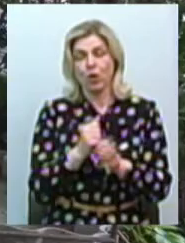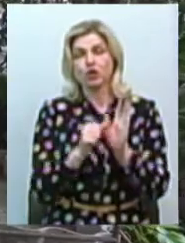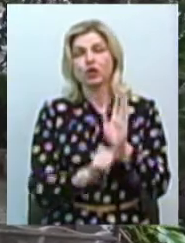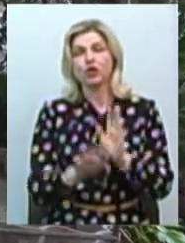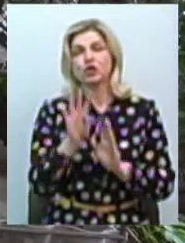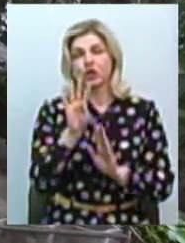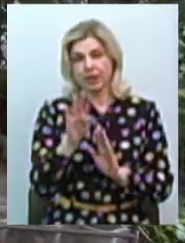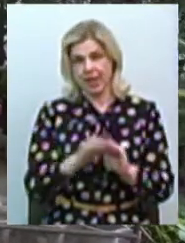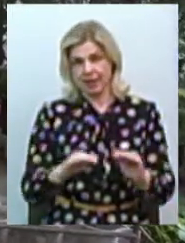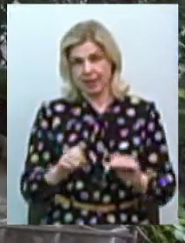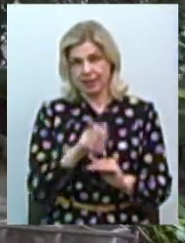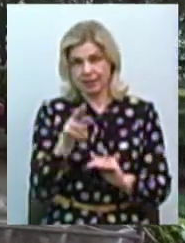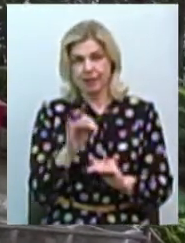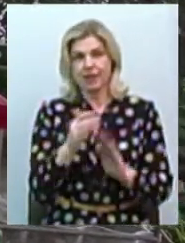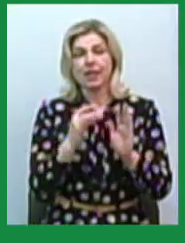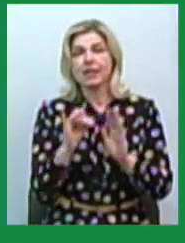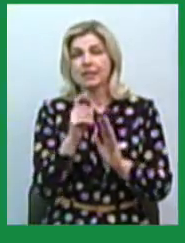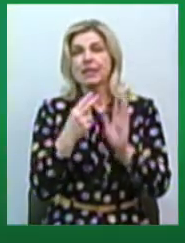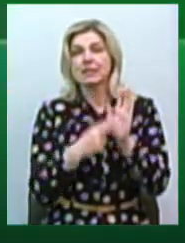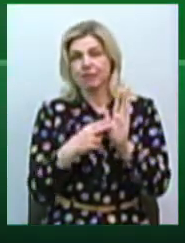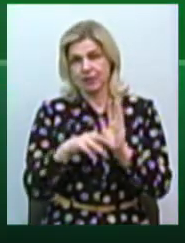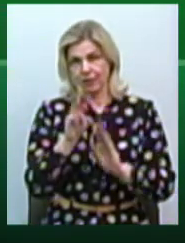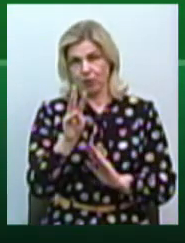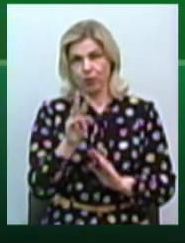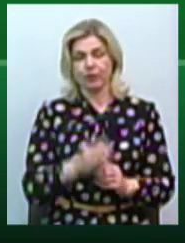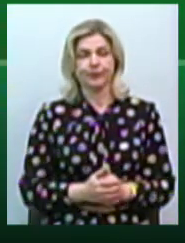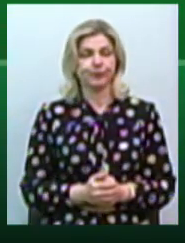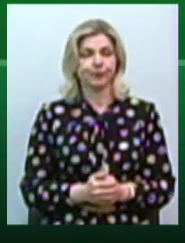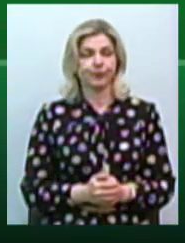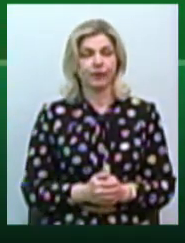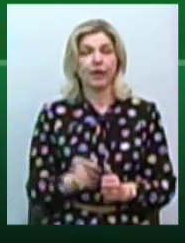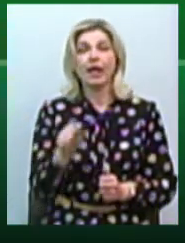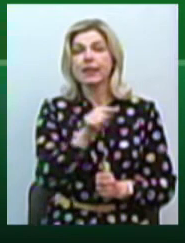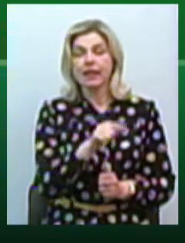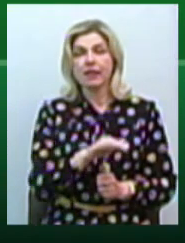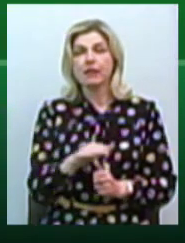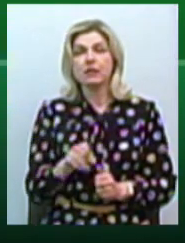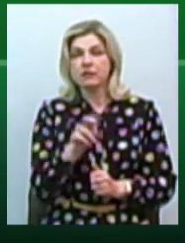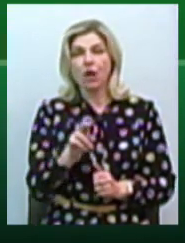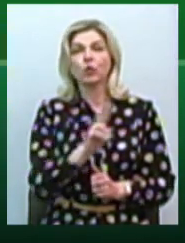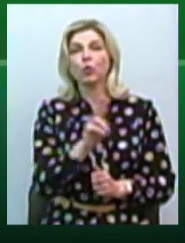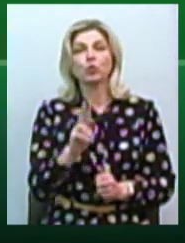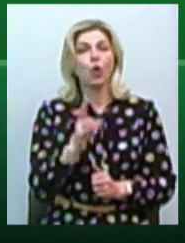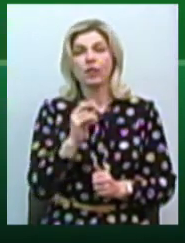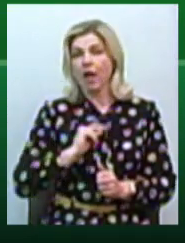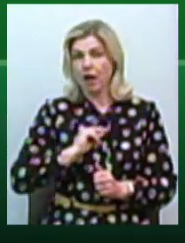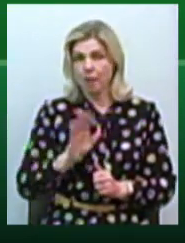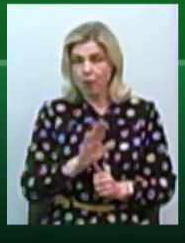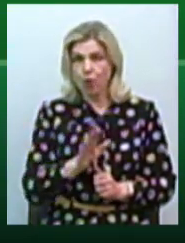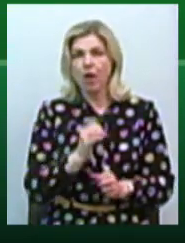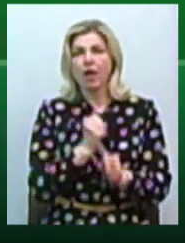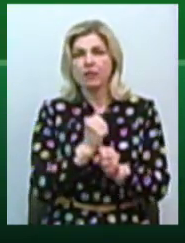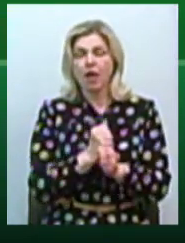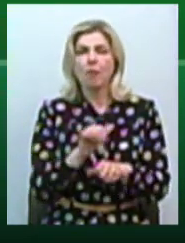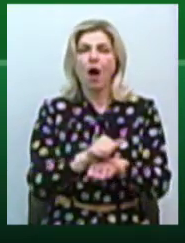дитячі освітні заклади із 73. В тих закладах, які не відновили свою діяльність, іде або